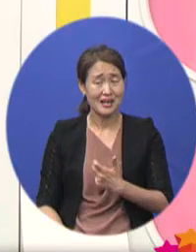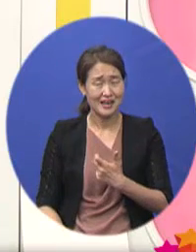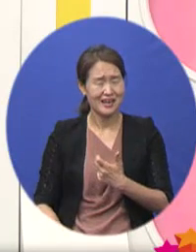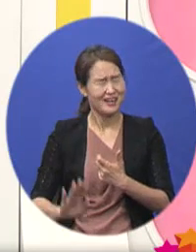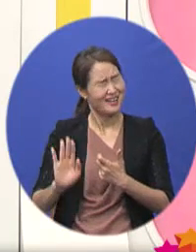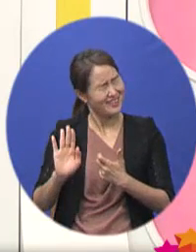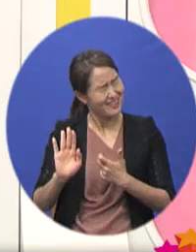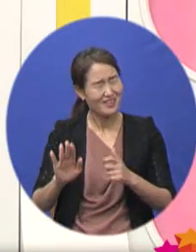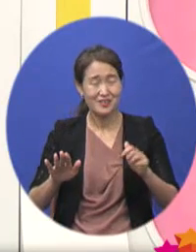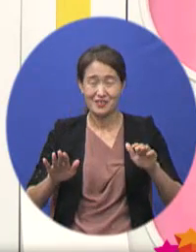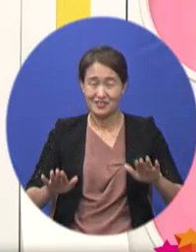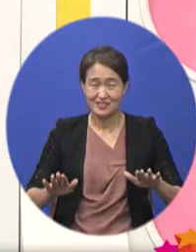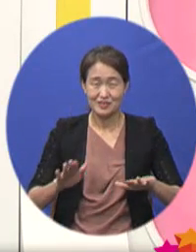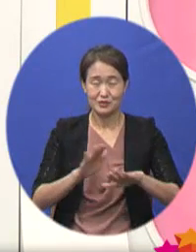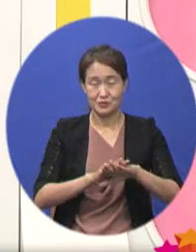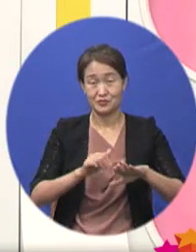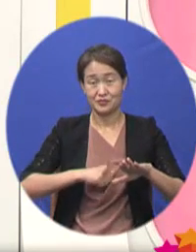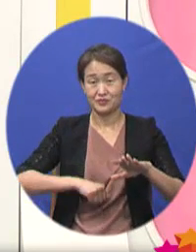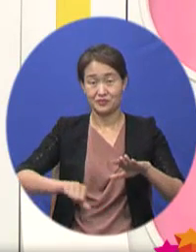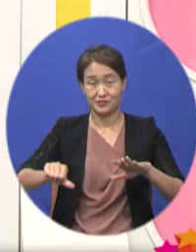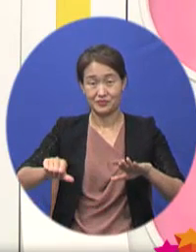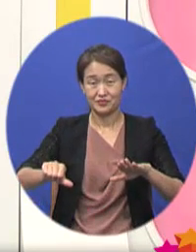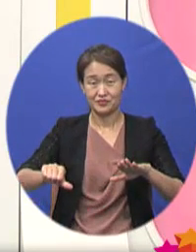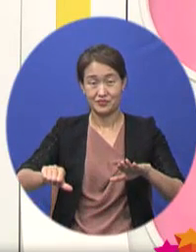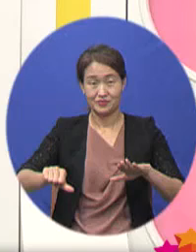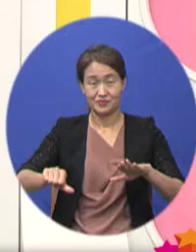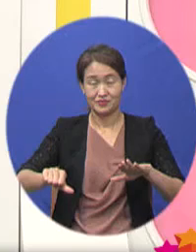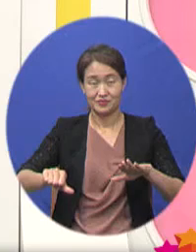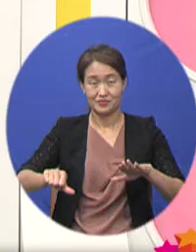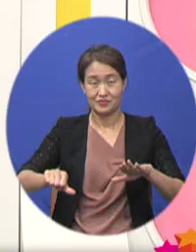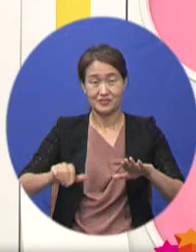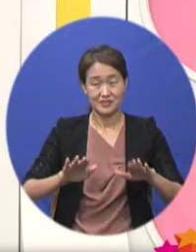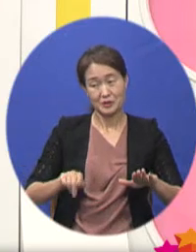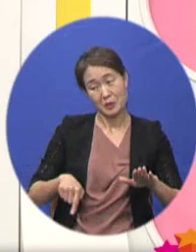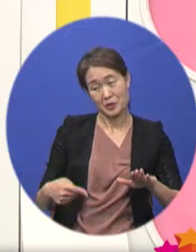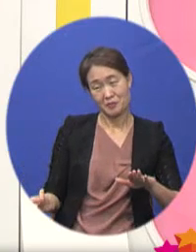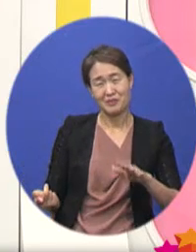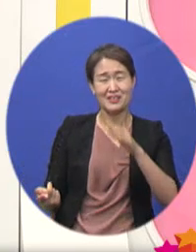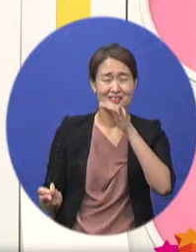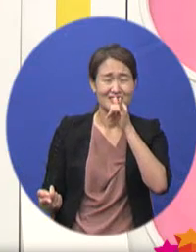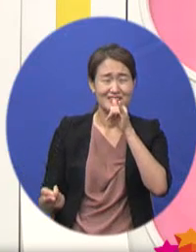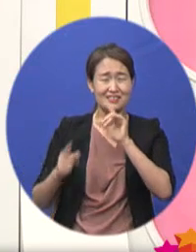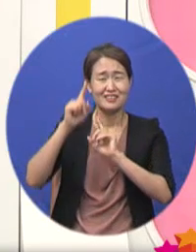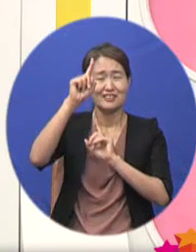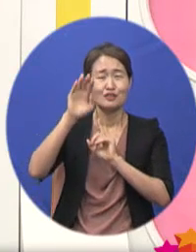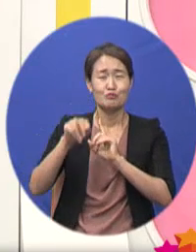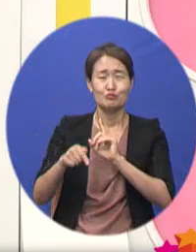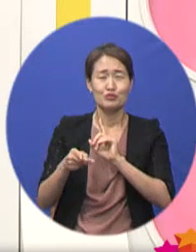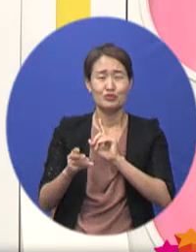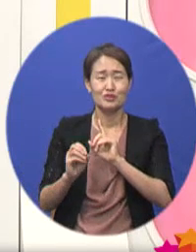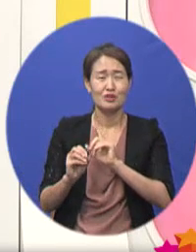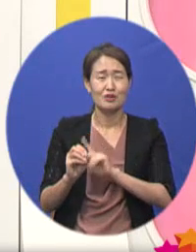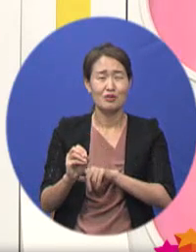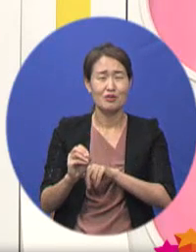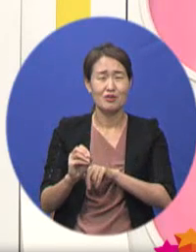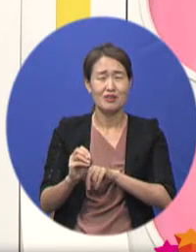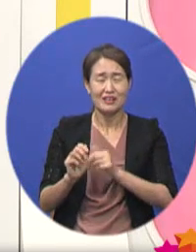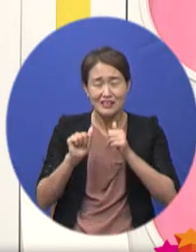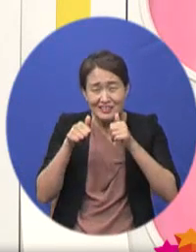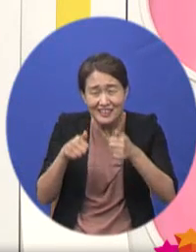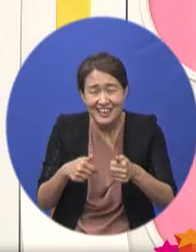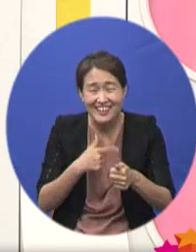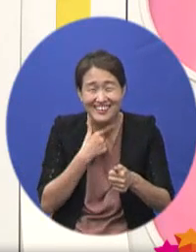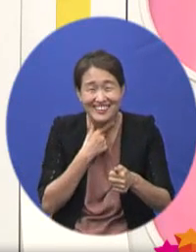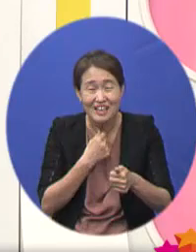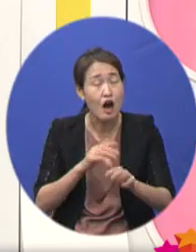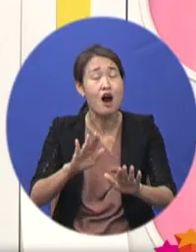거예요? 우리 손자가. 네. 손자가. 손자가 지금 옆에 있어가지고 이무영 씨하고. 네. 말을 좀 인사 나누고